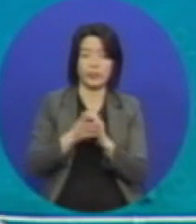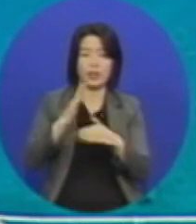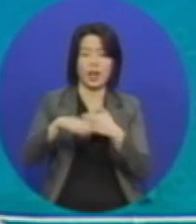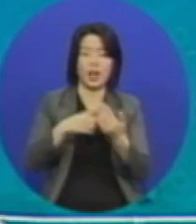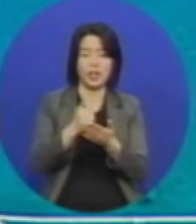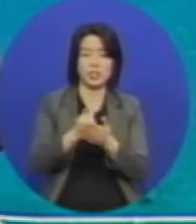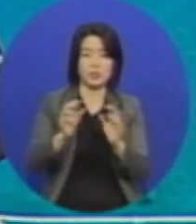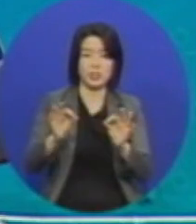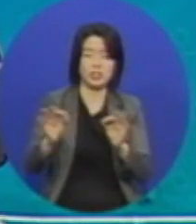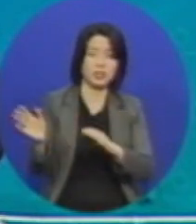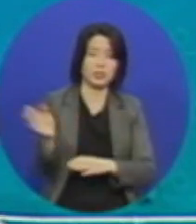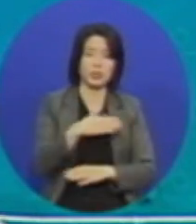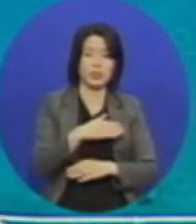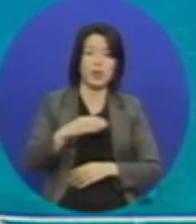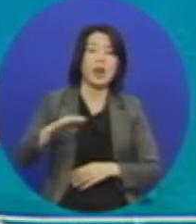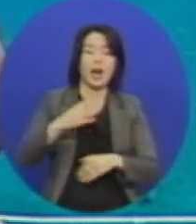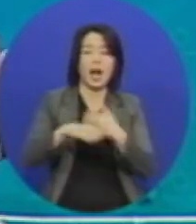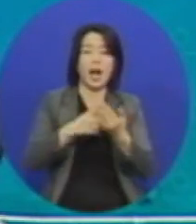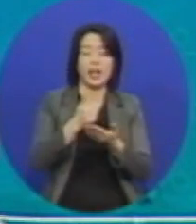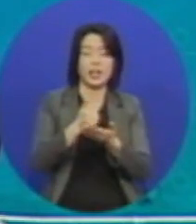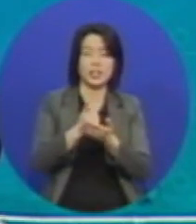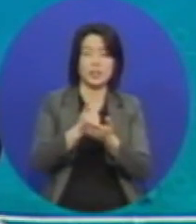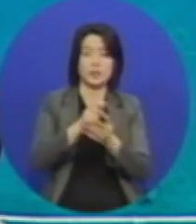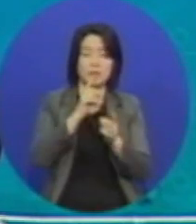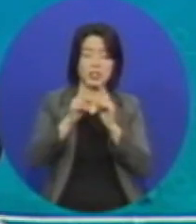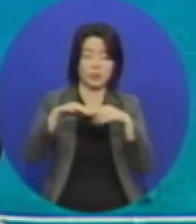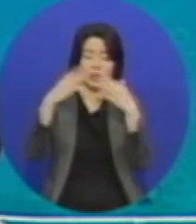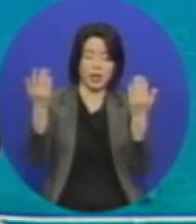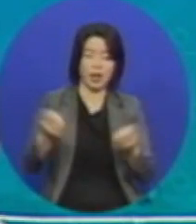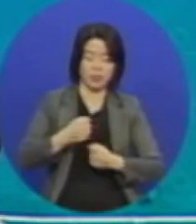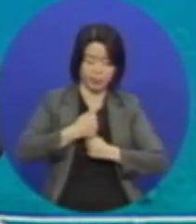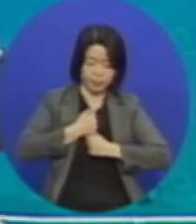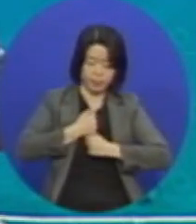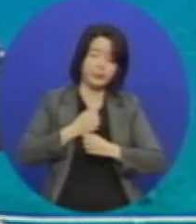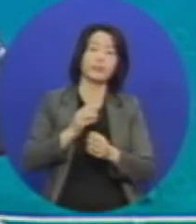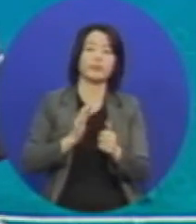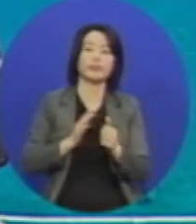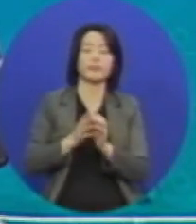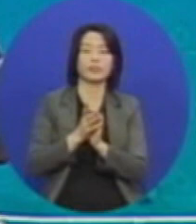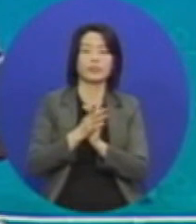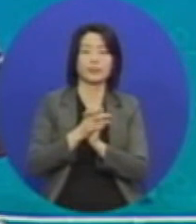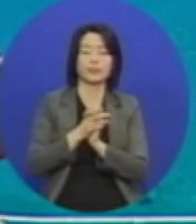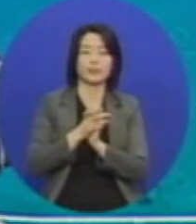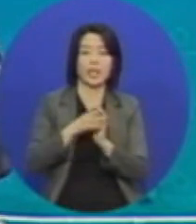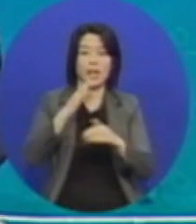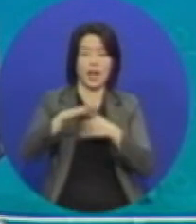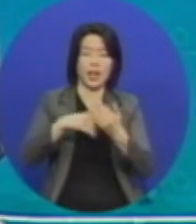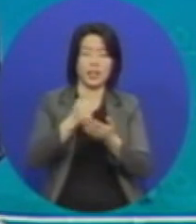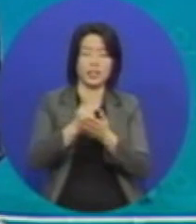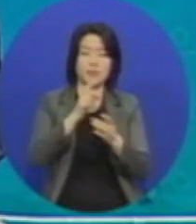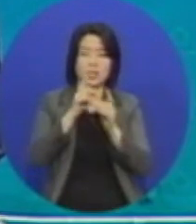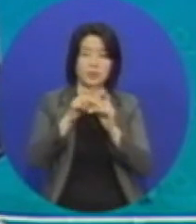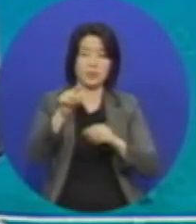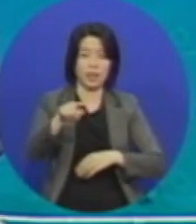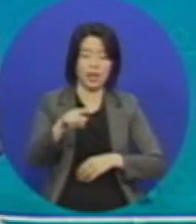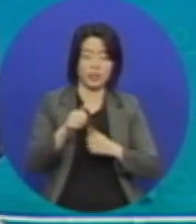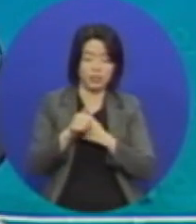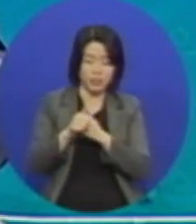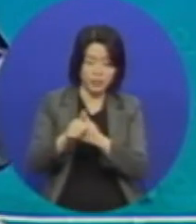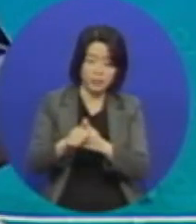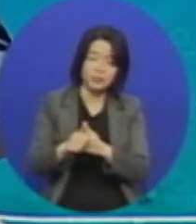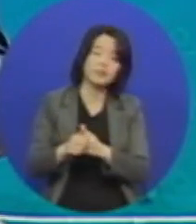이제부터는 우리가 하나님의 말씀을 다 지킬 께요 우리가 하나님이 말씀하신 대로 다 그대로 살게요